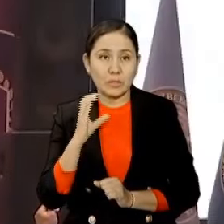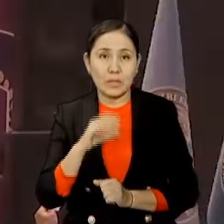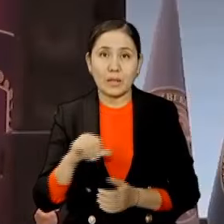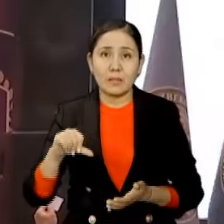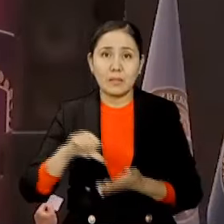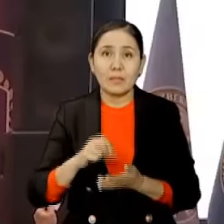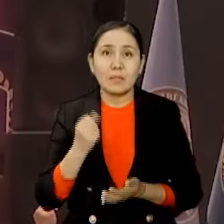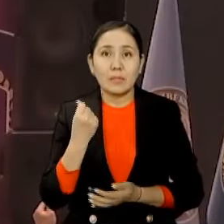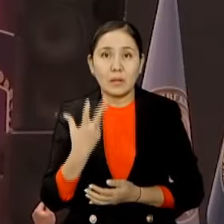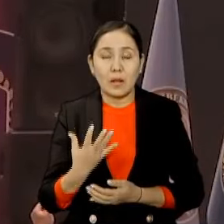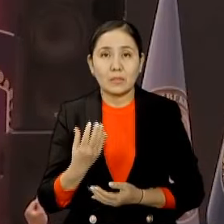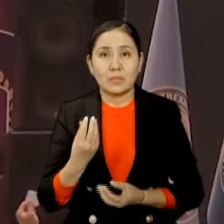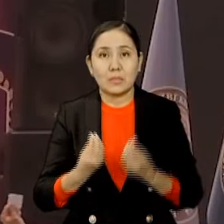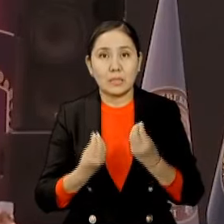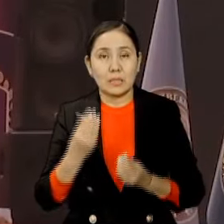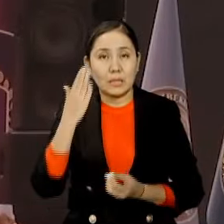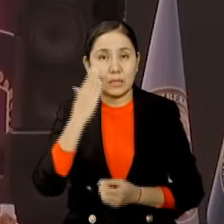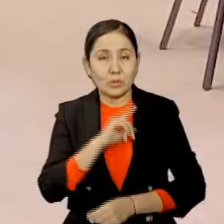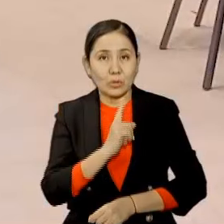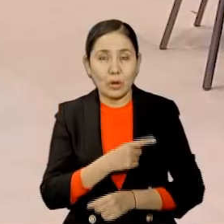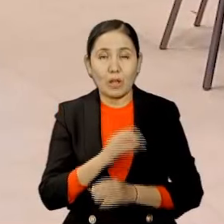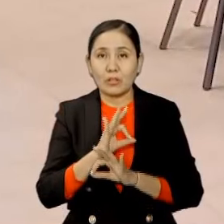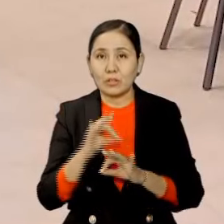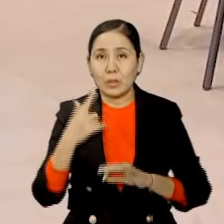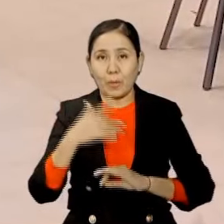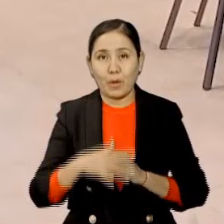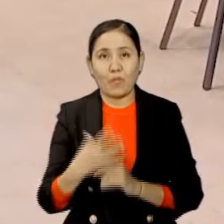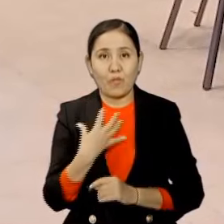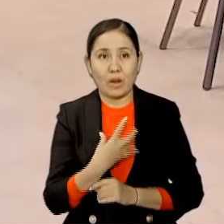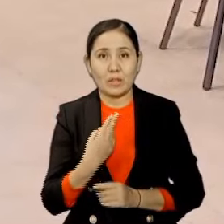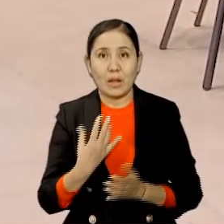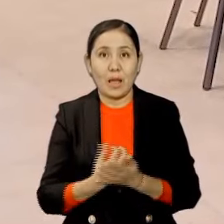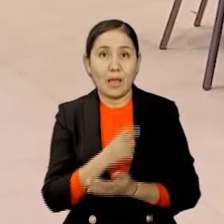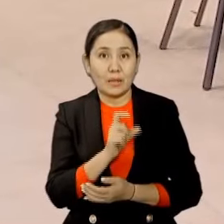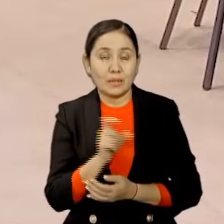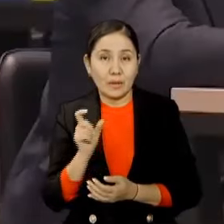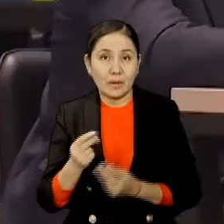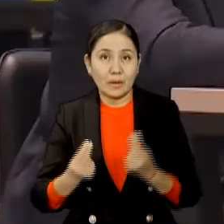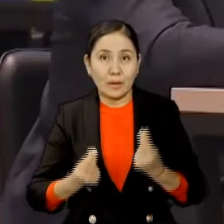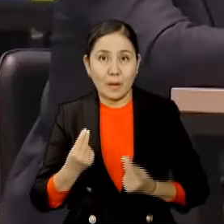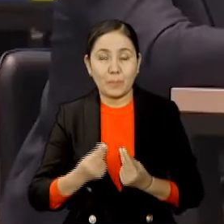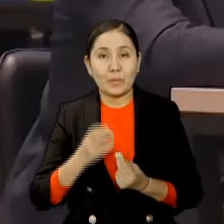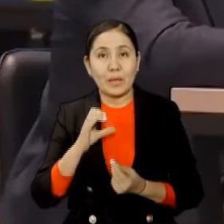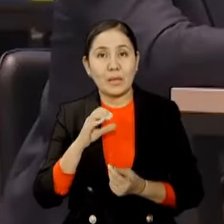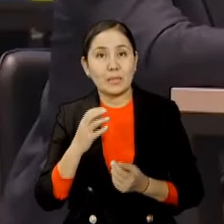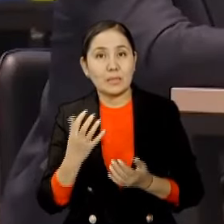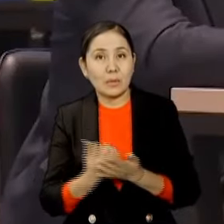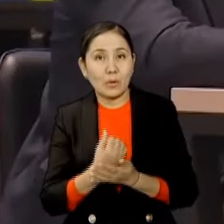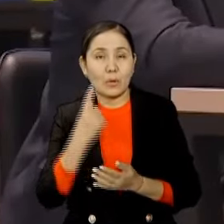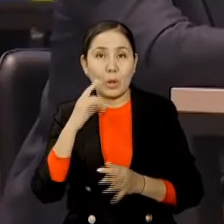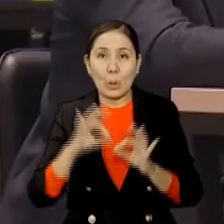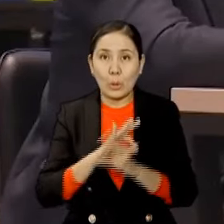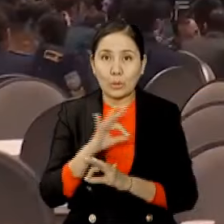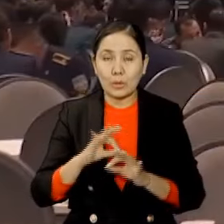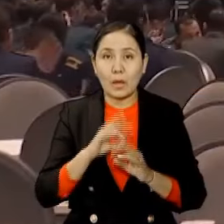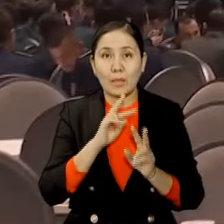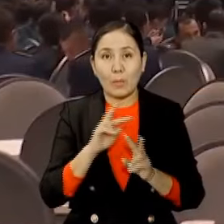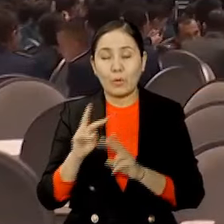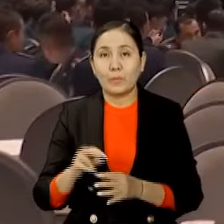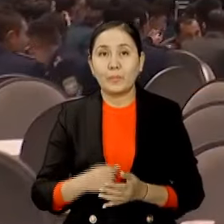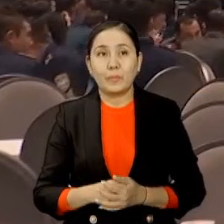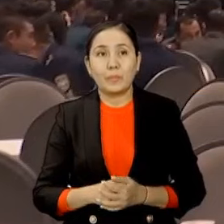участие в интеллектуальных играх, отлично понимает, насколько важны для игрока такие качества, как смекалка, логика и наблюдательность. Такие